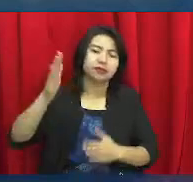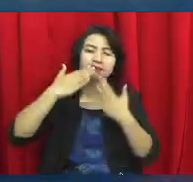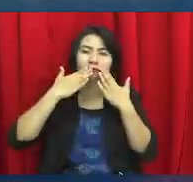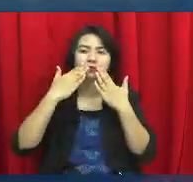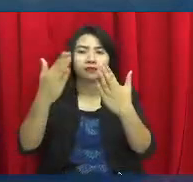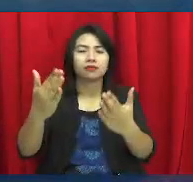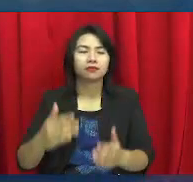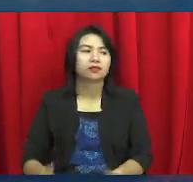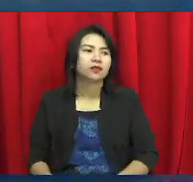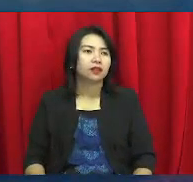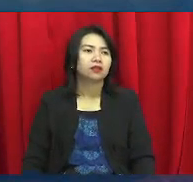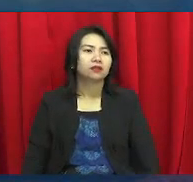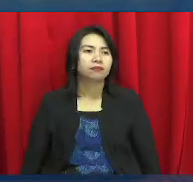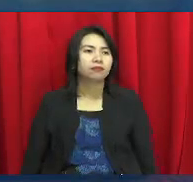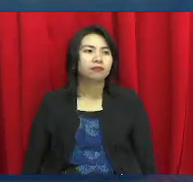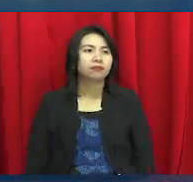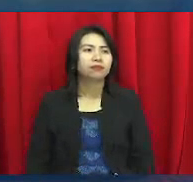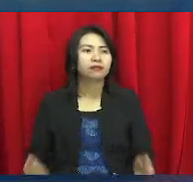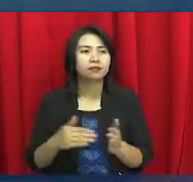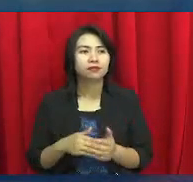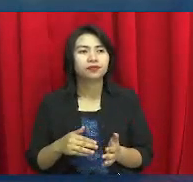po.